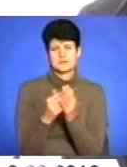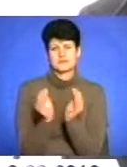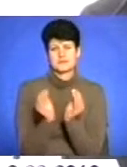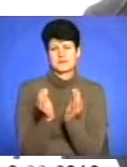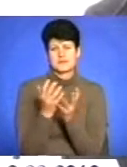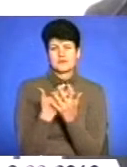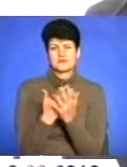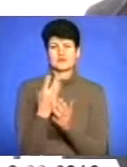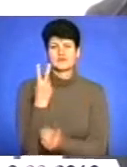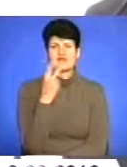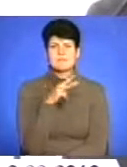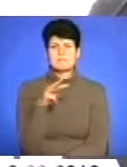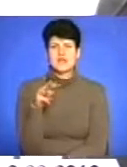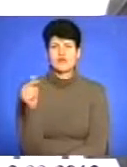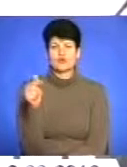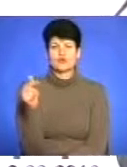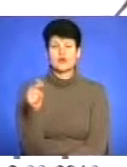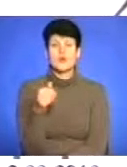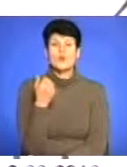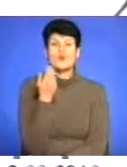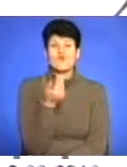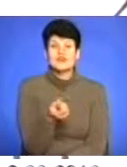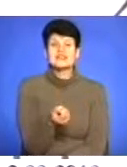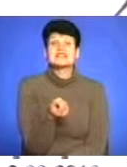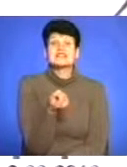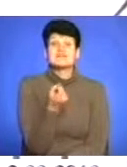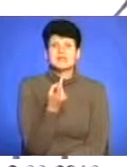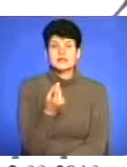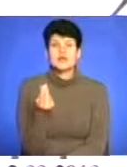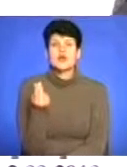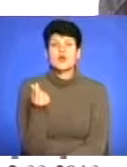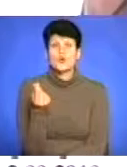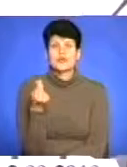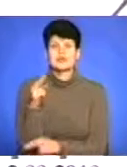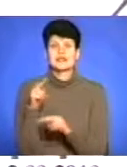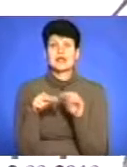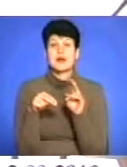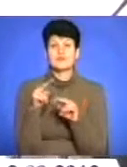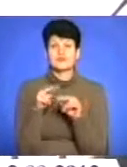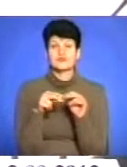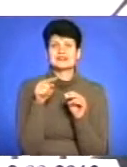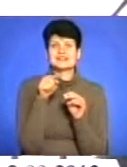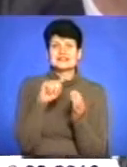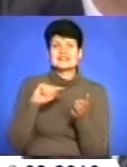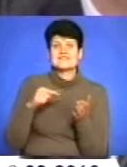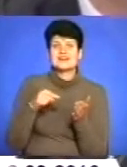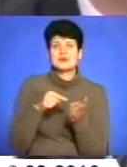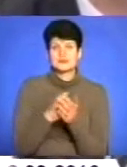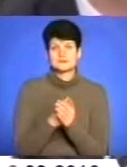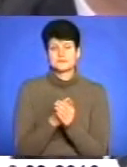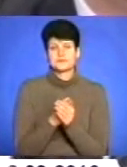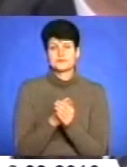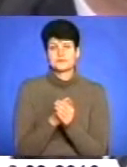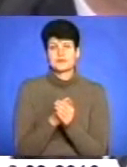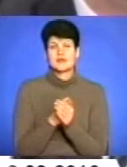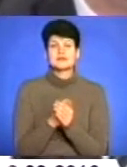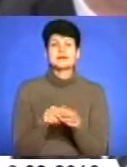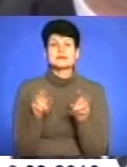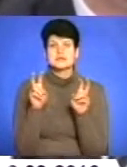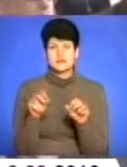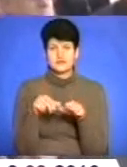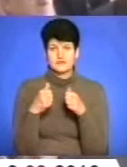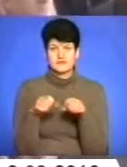мільйонів гривень. От звідки гроші для будівництва тих же свердловин. На засіданні колегії